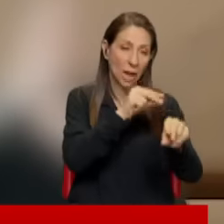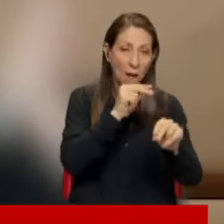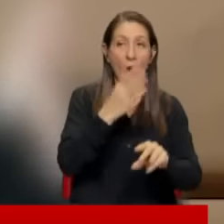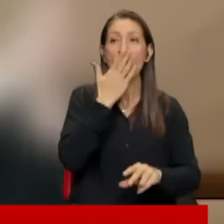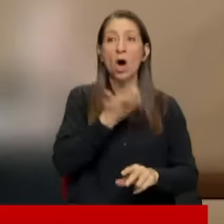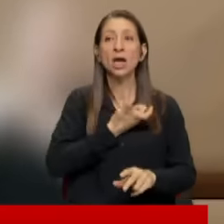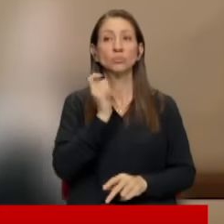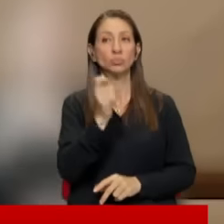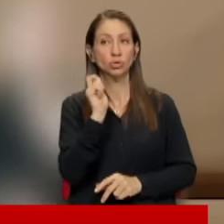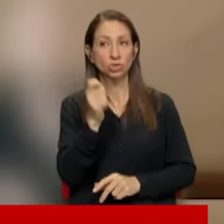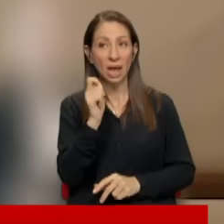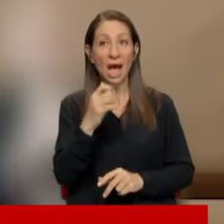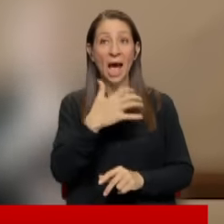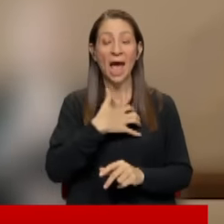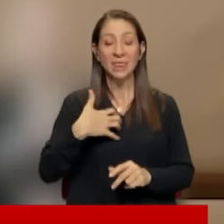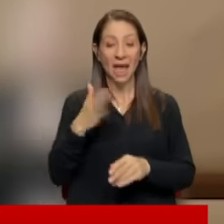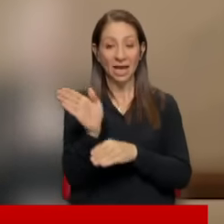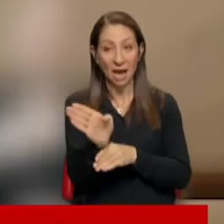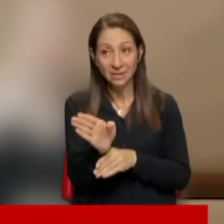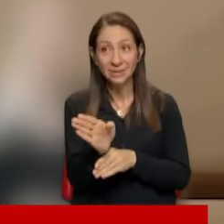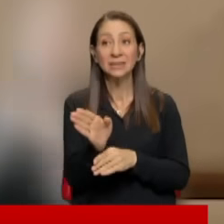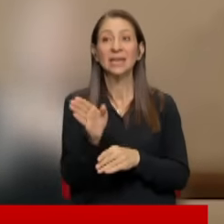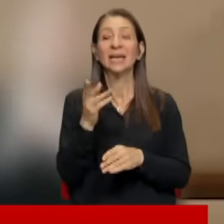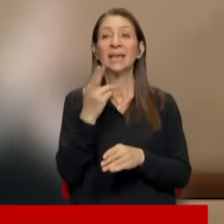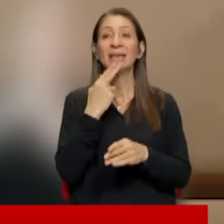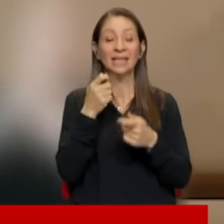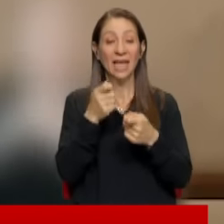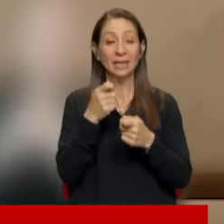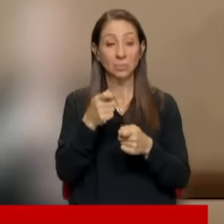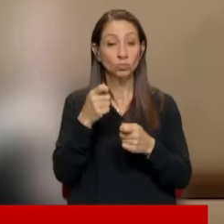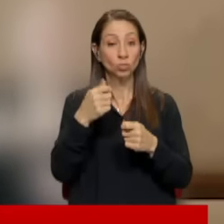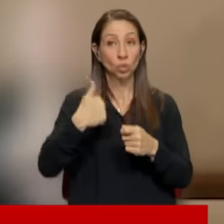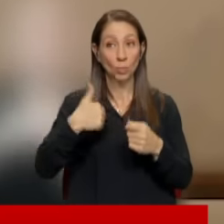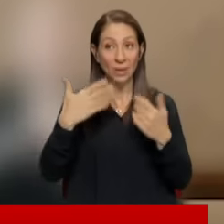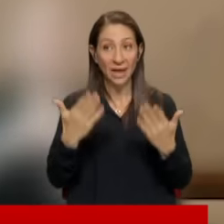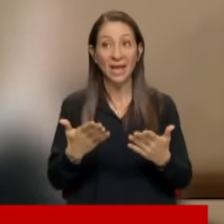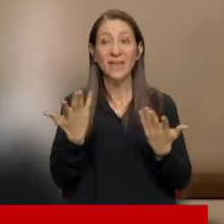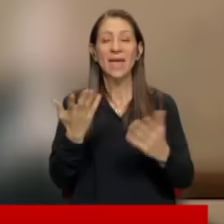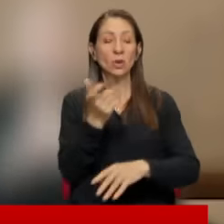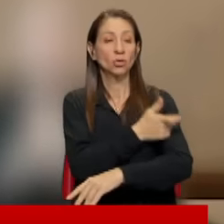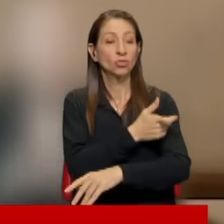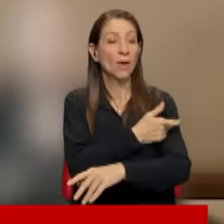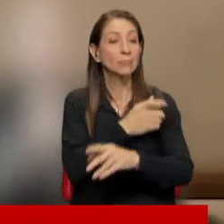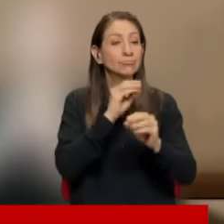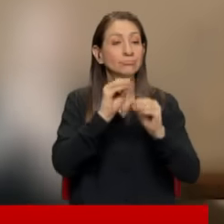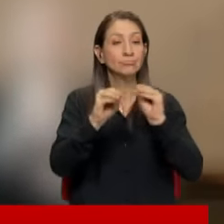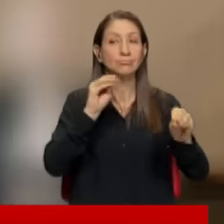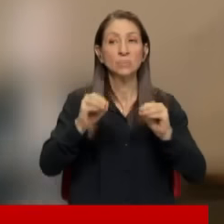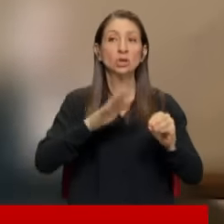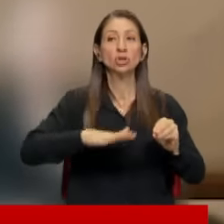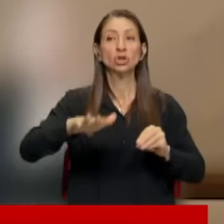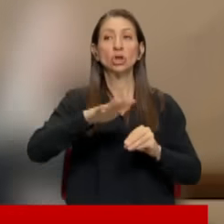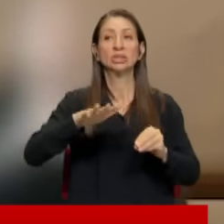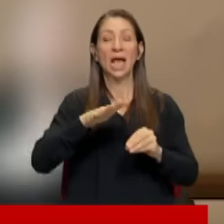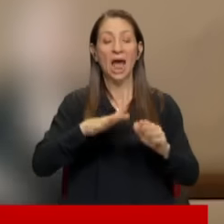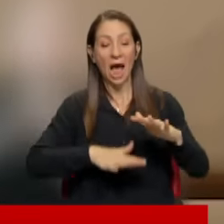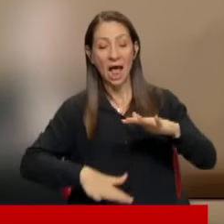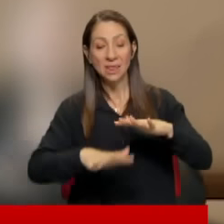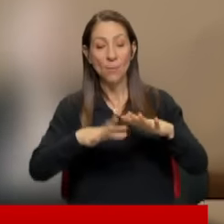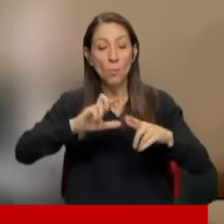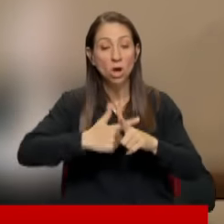öğrenci bursları, anne kartlar, kadın eğitim kurumları ve kreşler ile sosyal